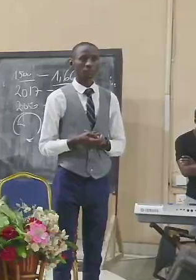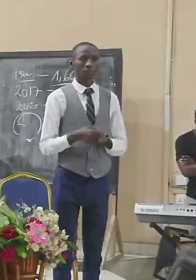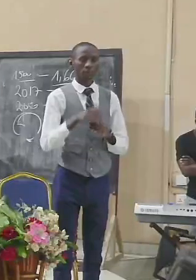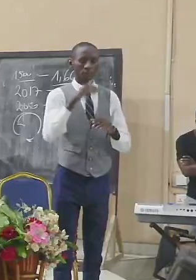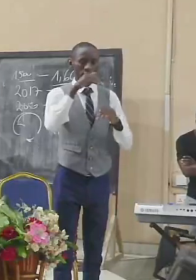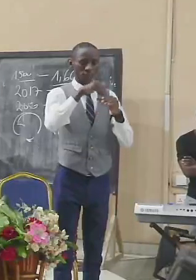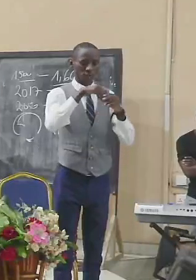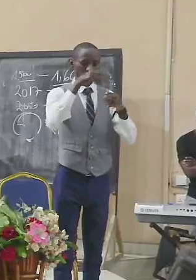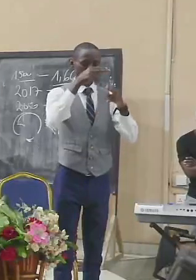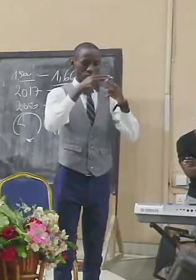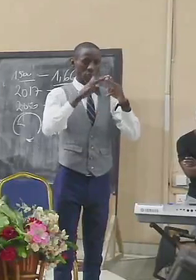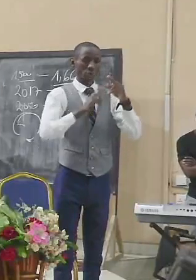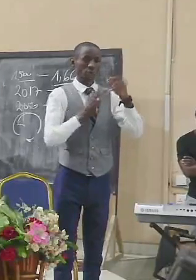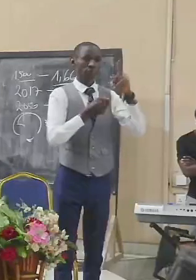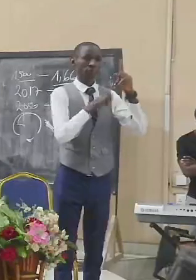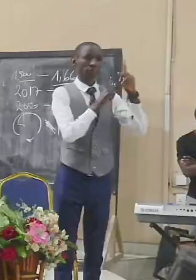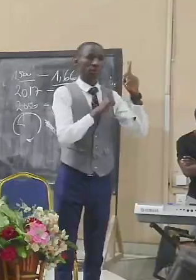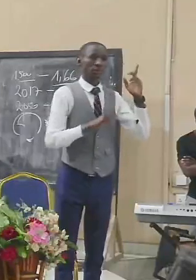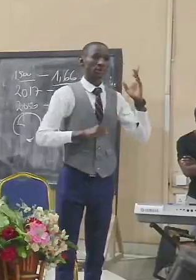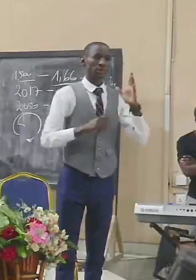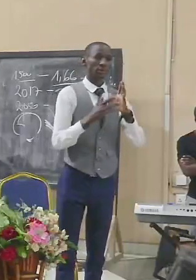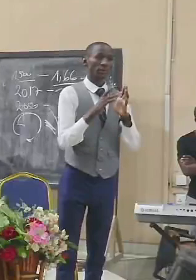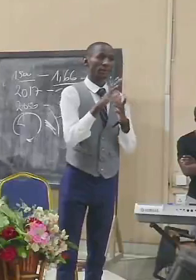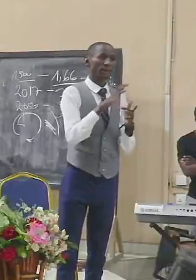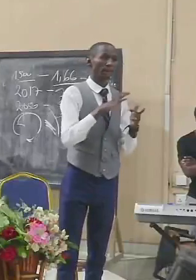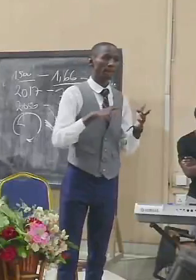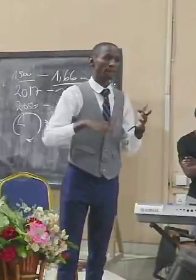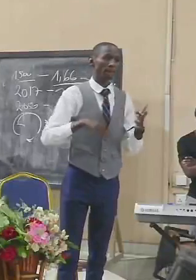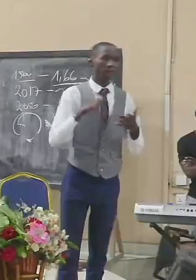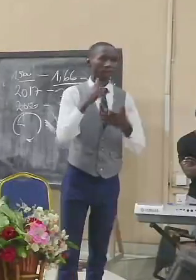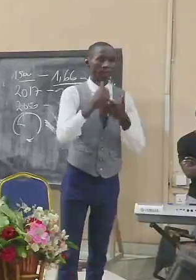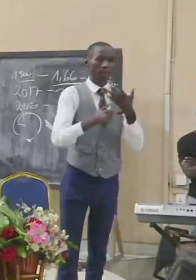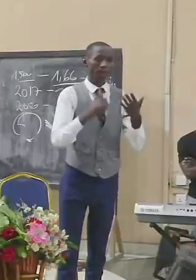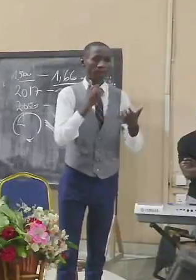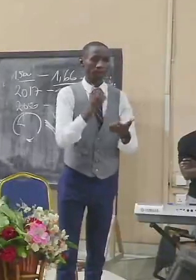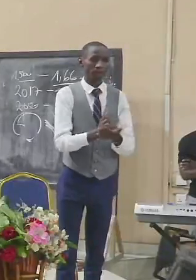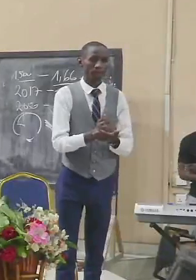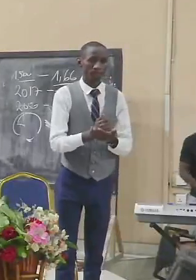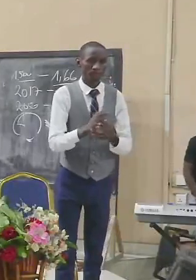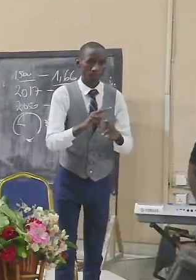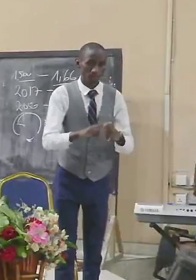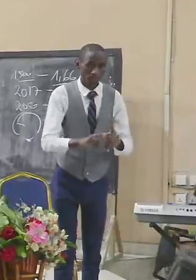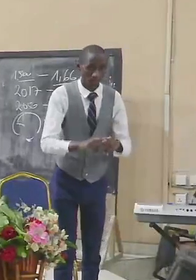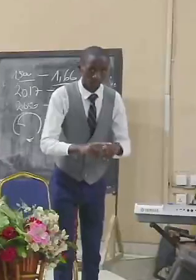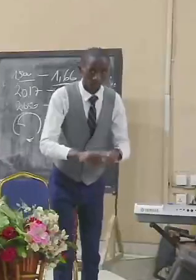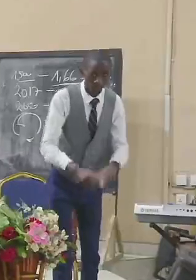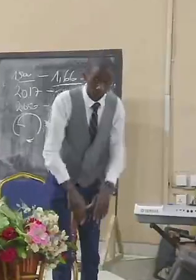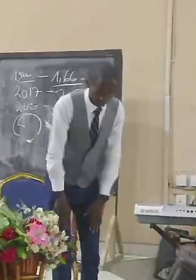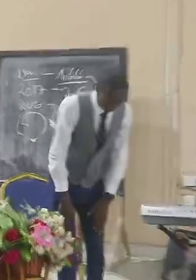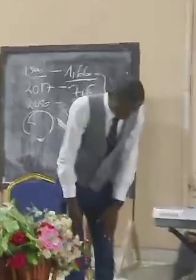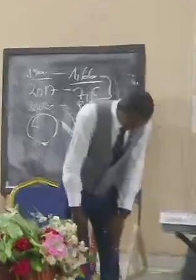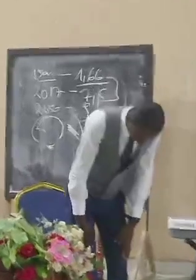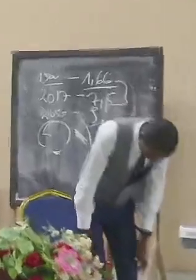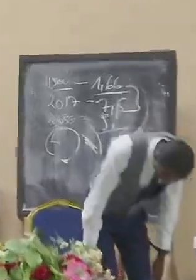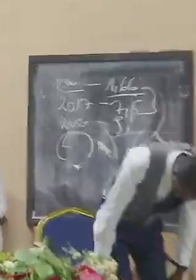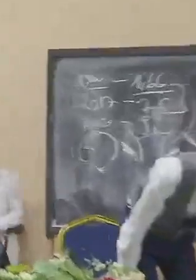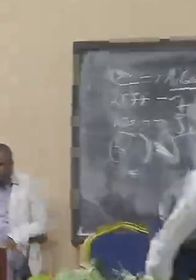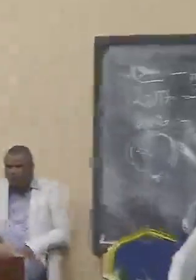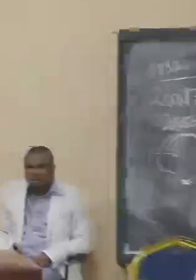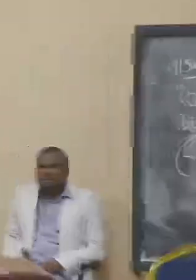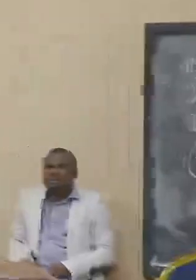Mungina la bwana wetu Yesu Kristo. Amen. Dans le nom de notre Seigneur Jésus-Christ. Amen.